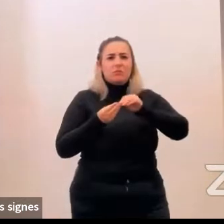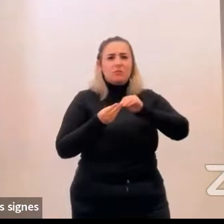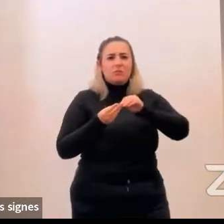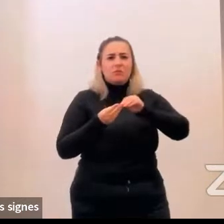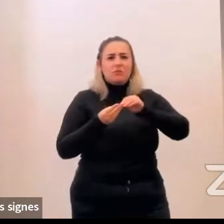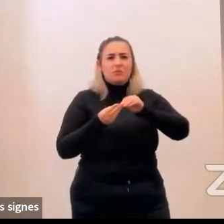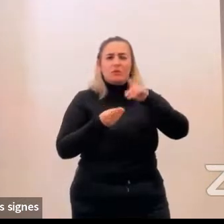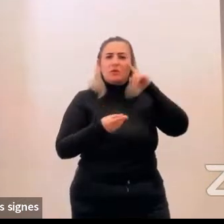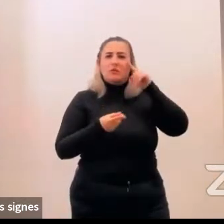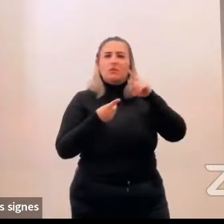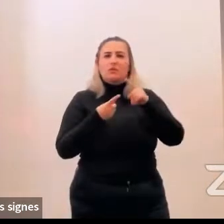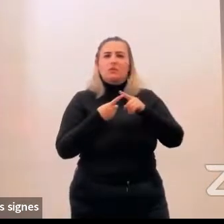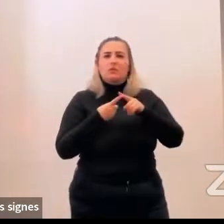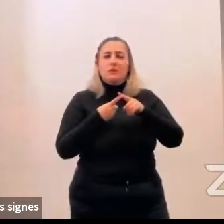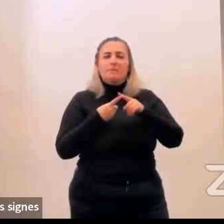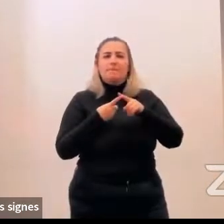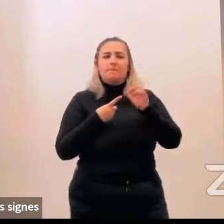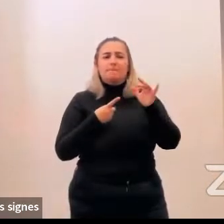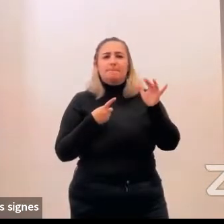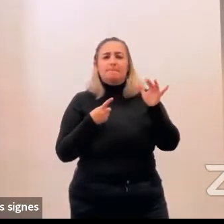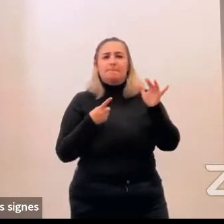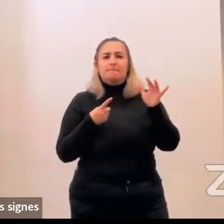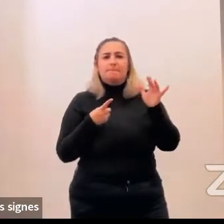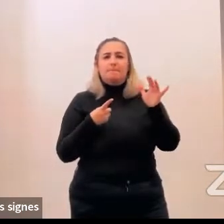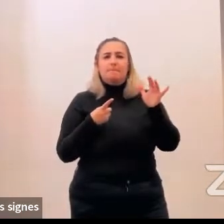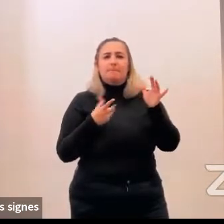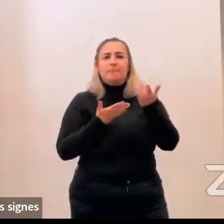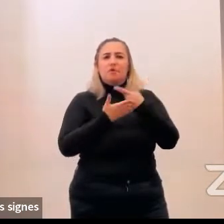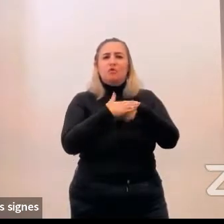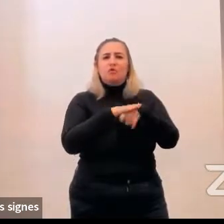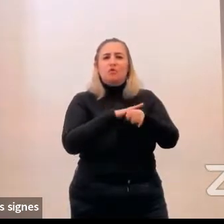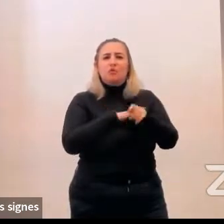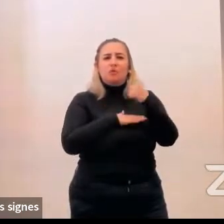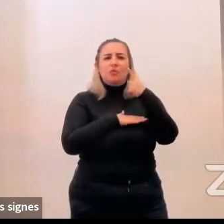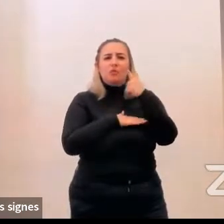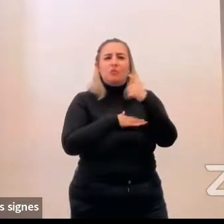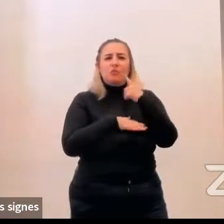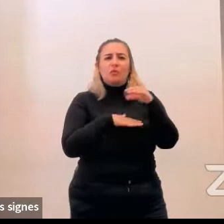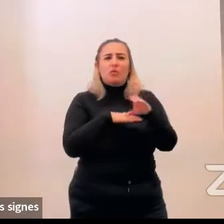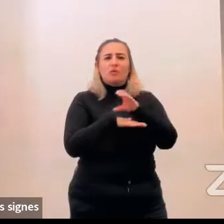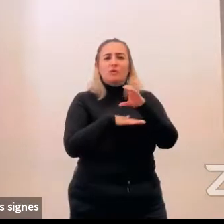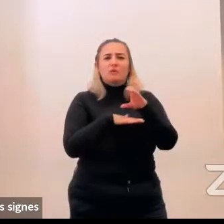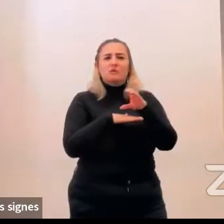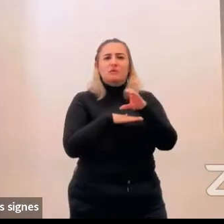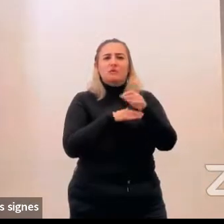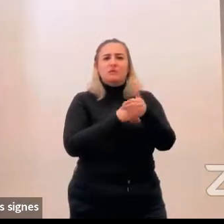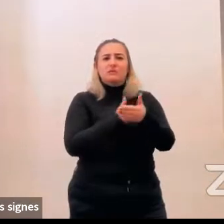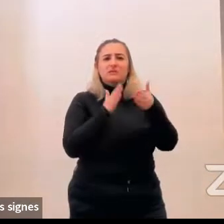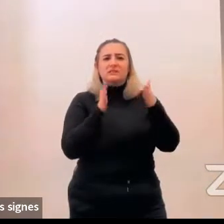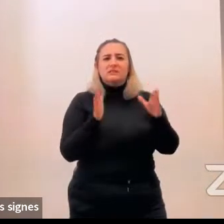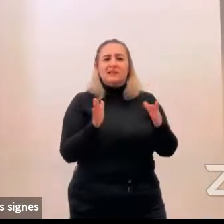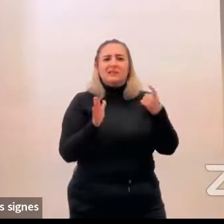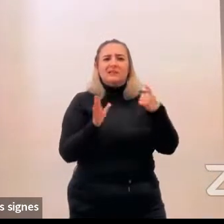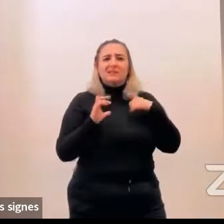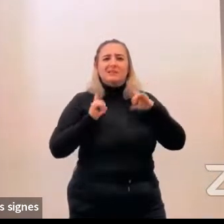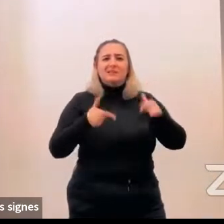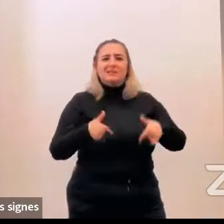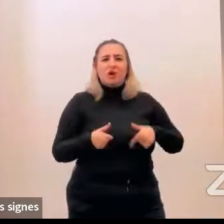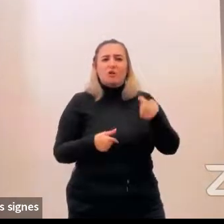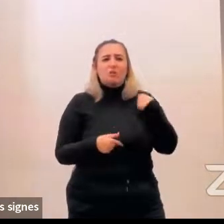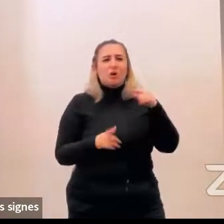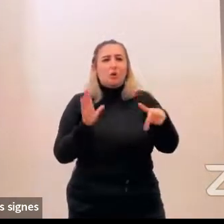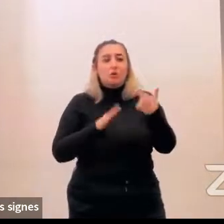pour la caisse concernant une subvention à la caisse des écoles. Ah, et c'était la délibération numéro 12. Pardon,